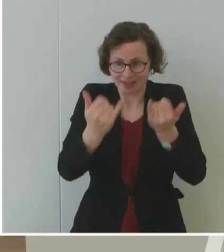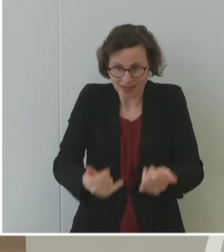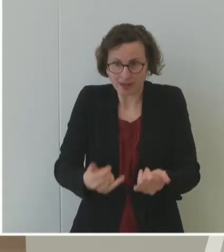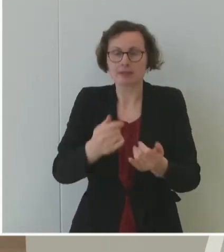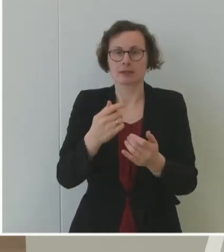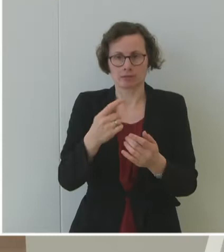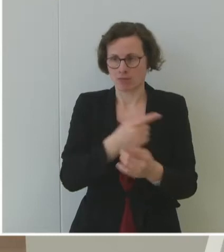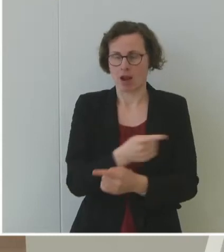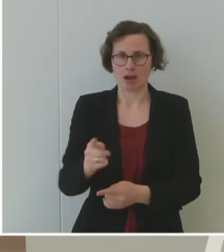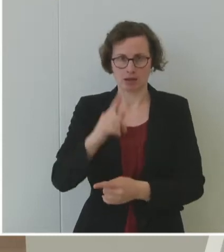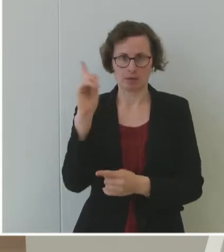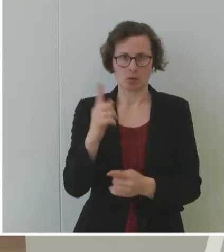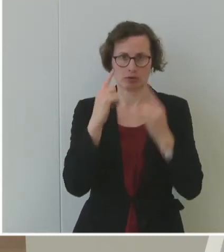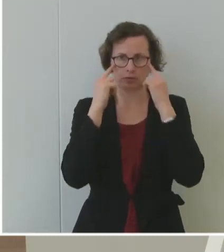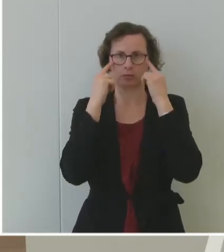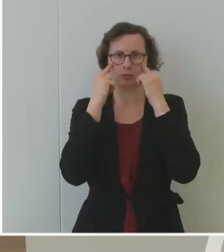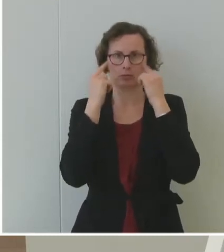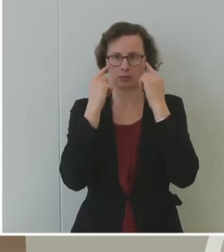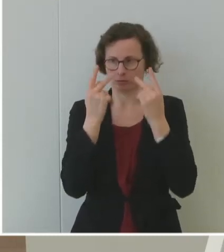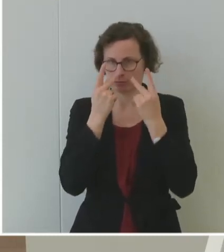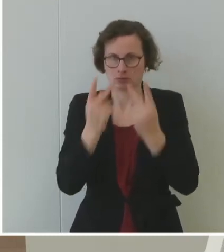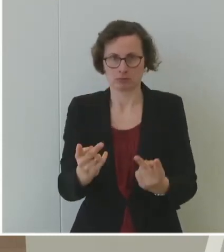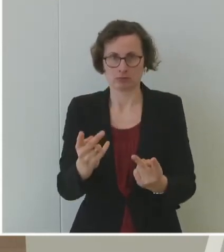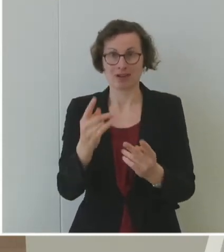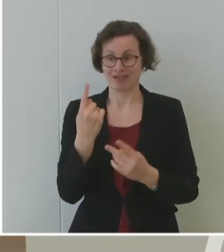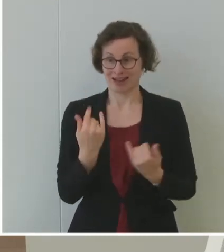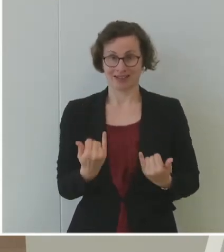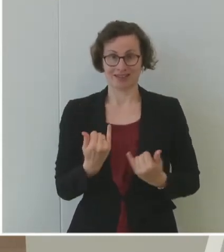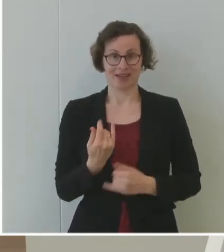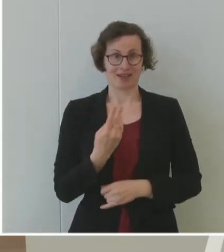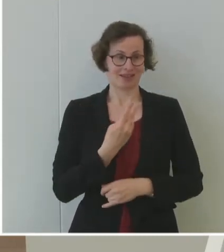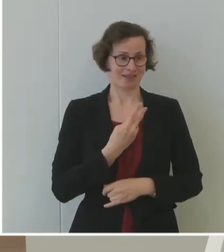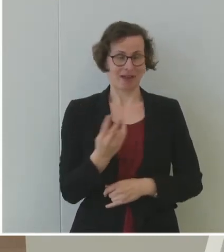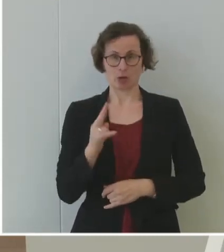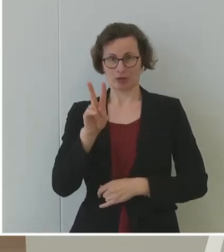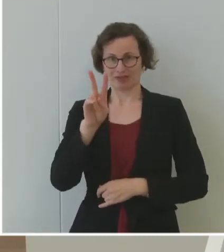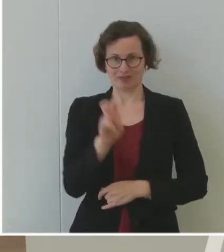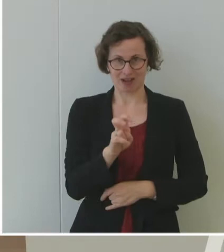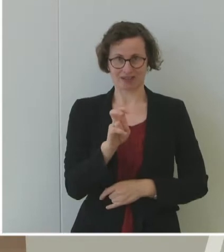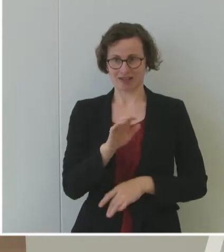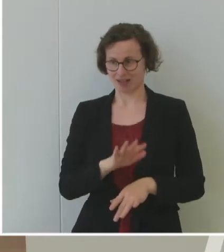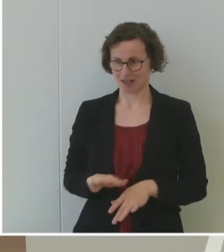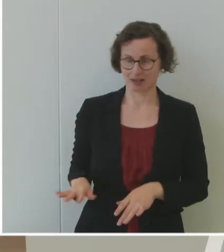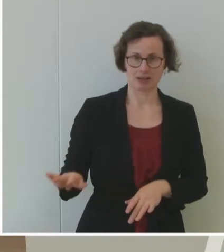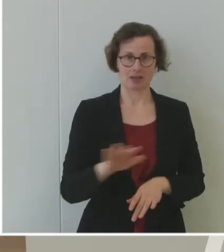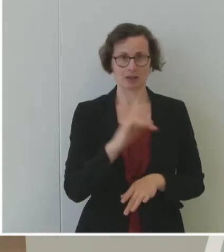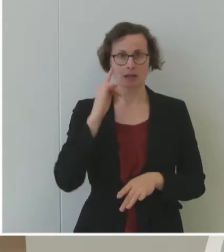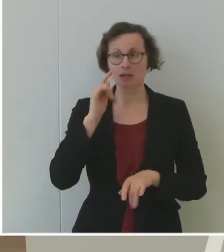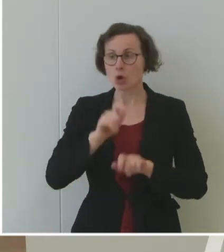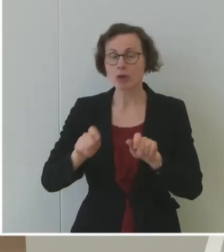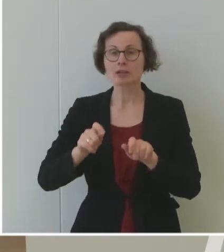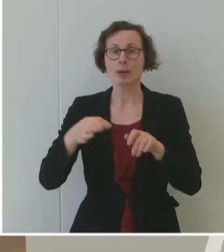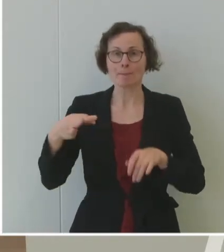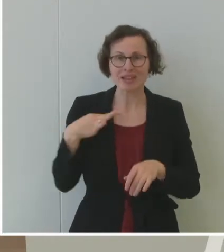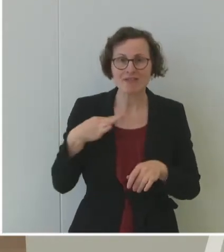Letzten auch in diesem Hause klar werden, dass im 21. Jahrhundert allerorts Näherinnen zugange sind, um händisch